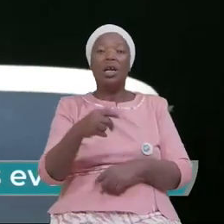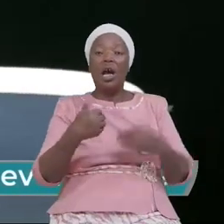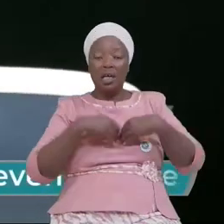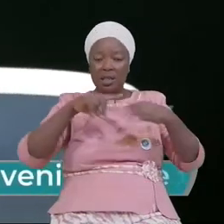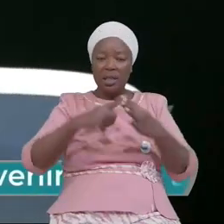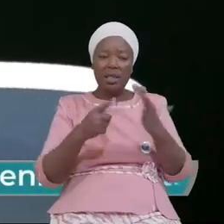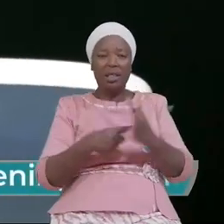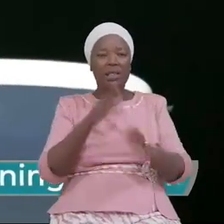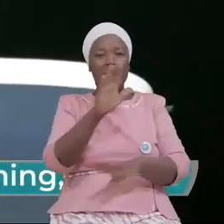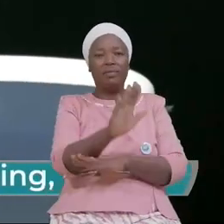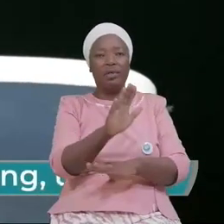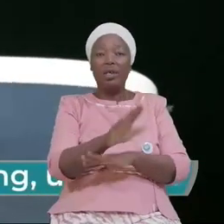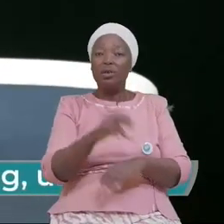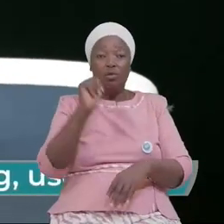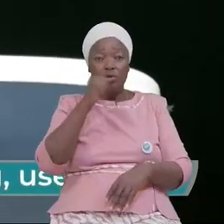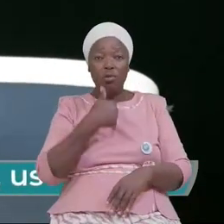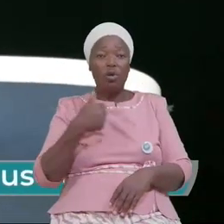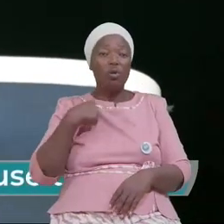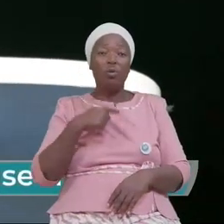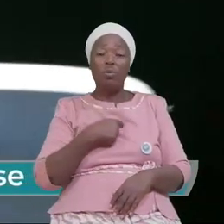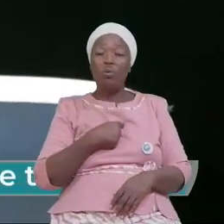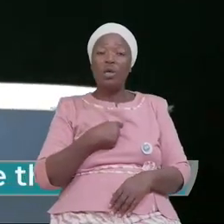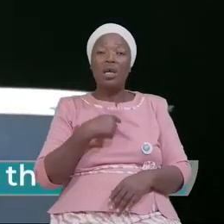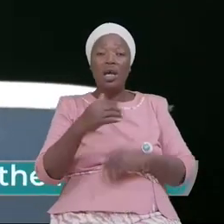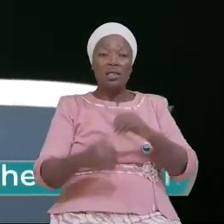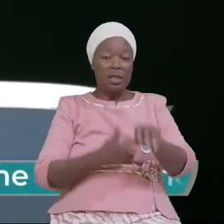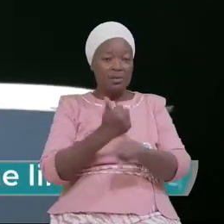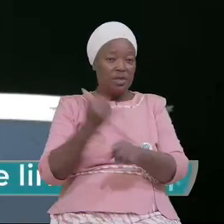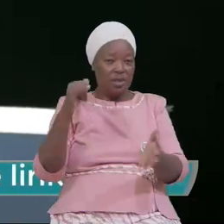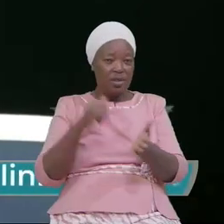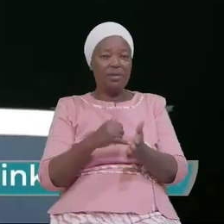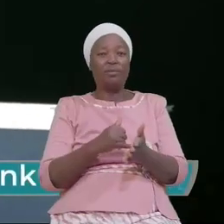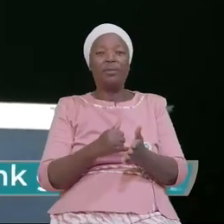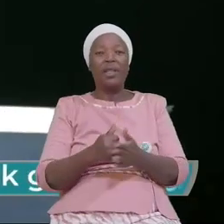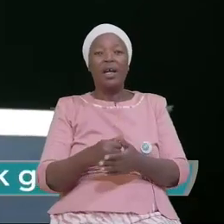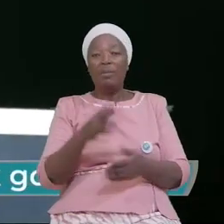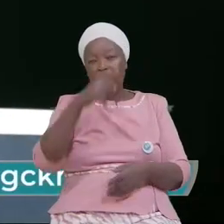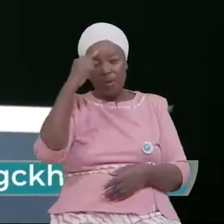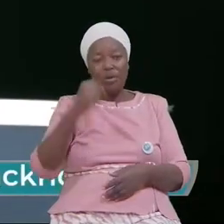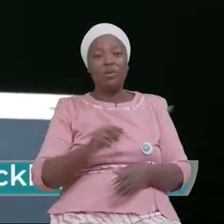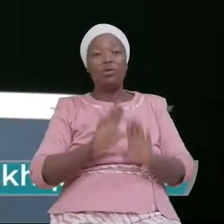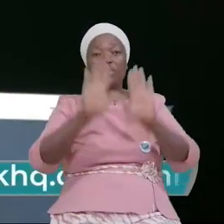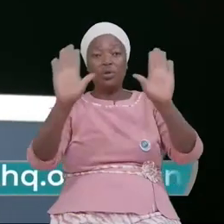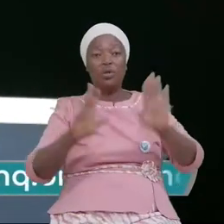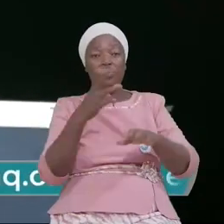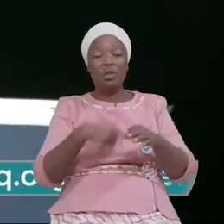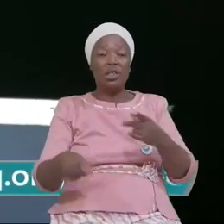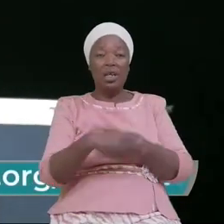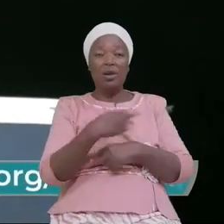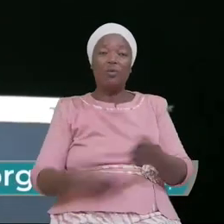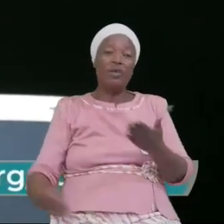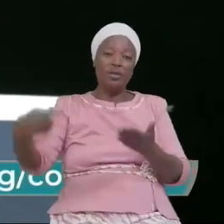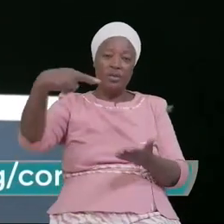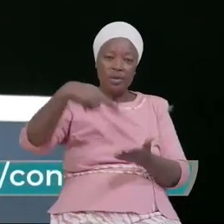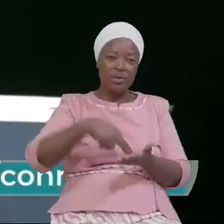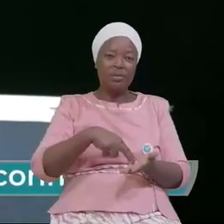du troisième jour commencent ce soir. Demain, c'est le jour de résurrection lorsque le